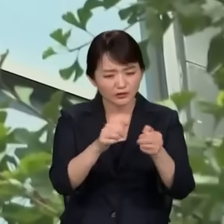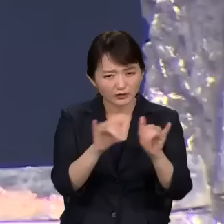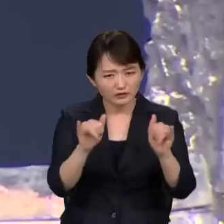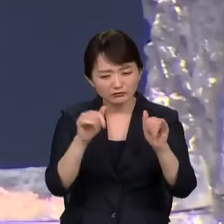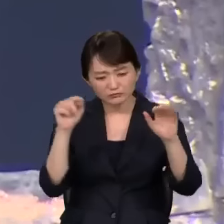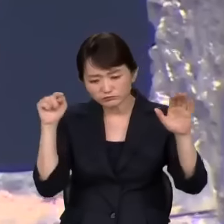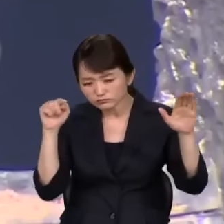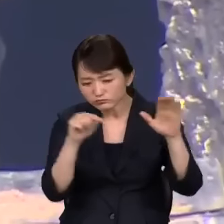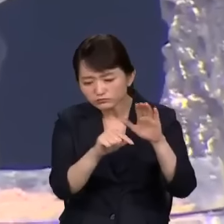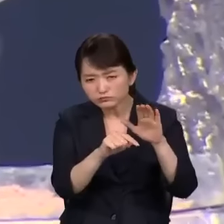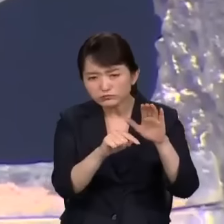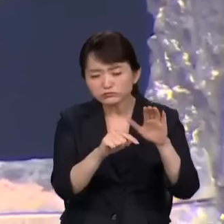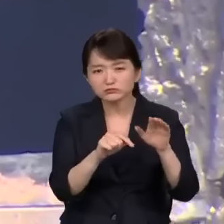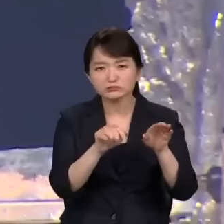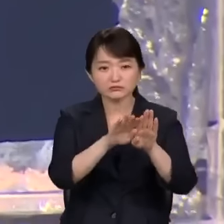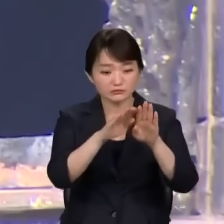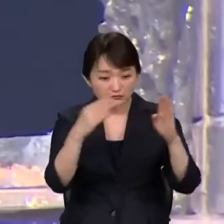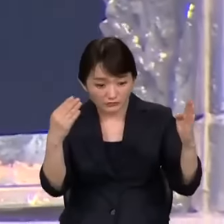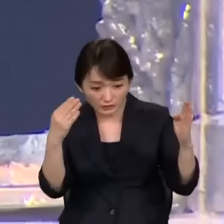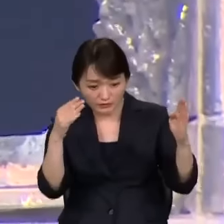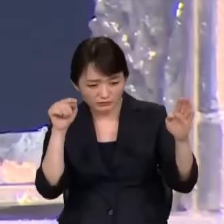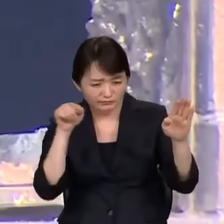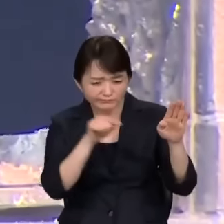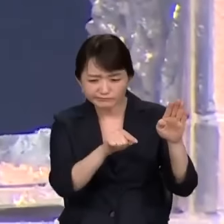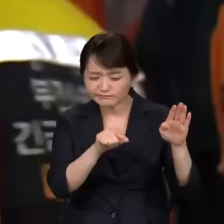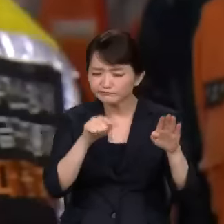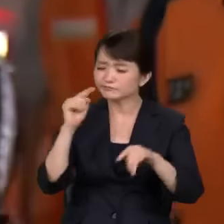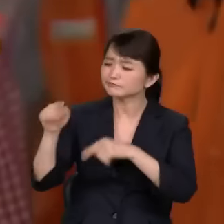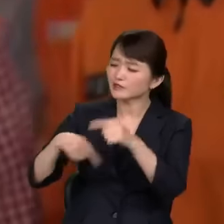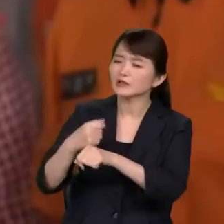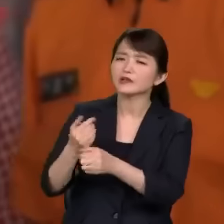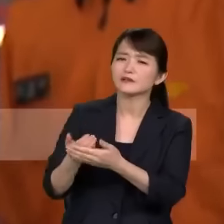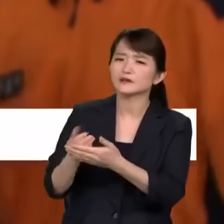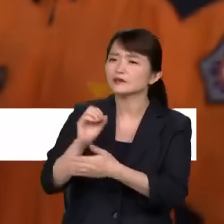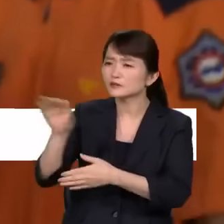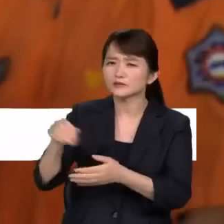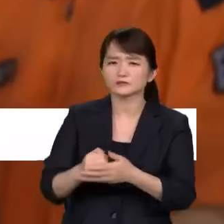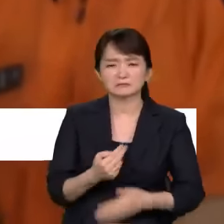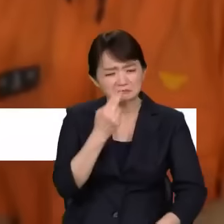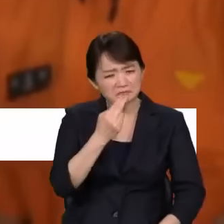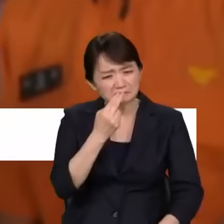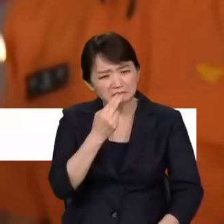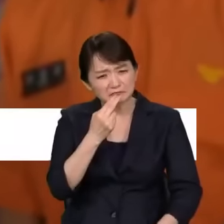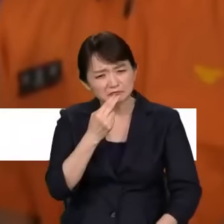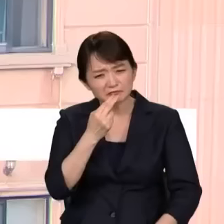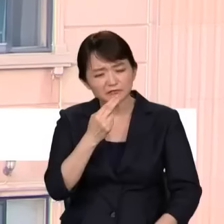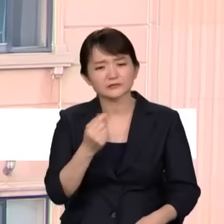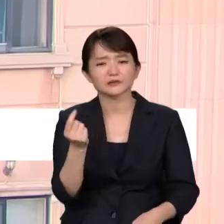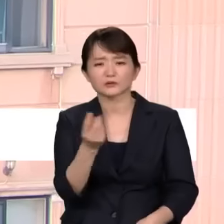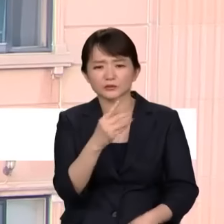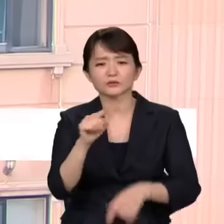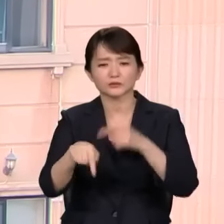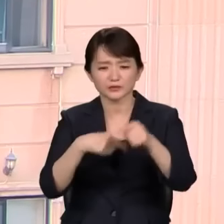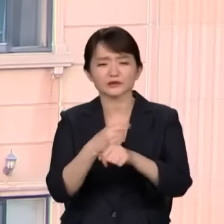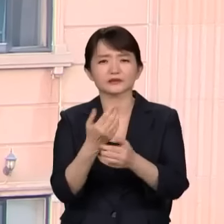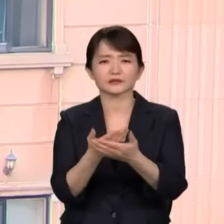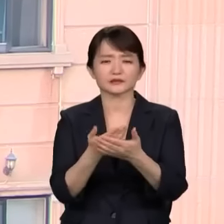들어갔습니다. 곧바로 방 교체를 요구했습니다. 타는 냄새가 난다 해서 호실을 바꿔달랐다. 3분